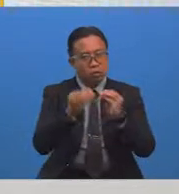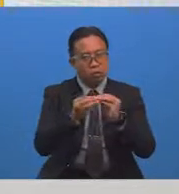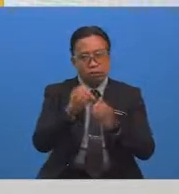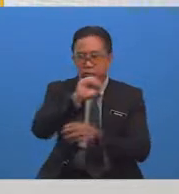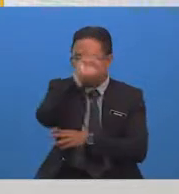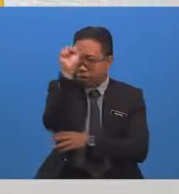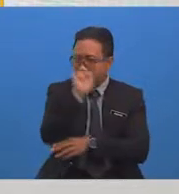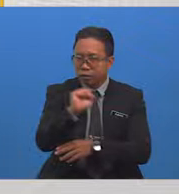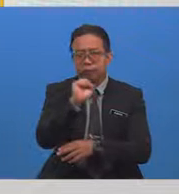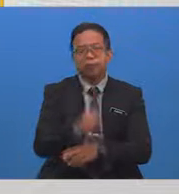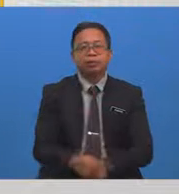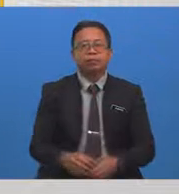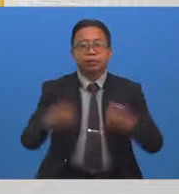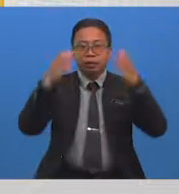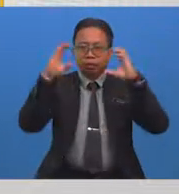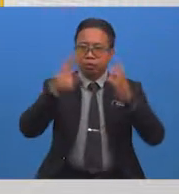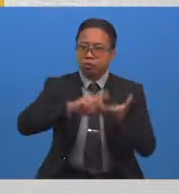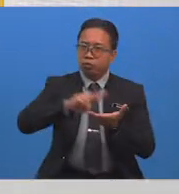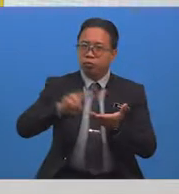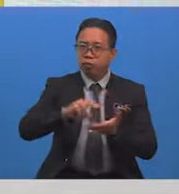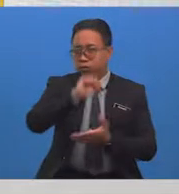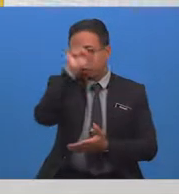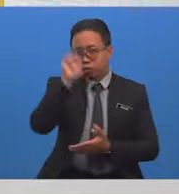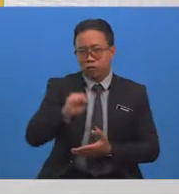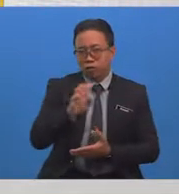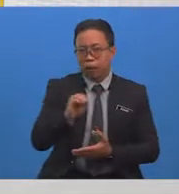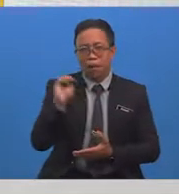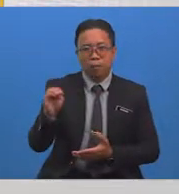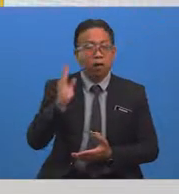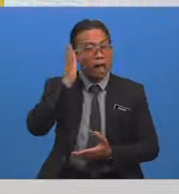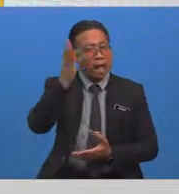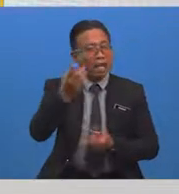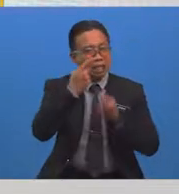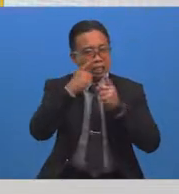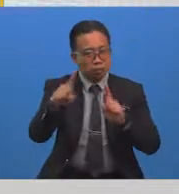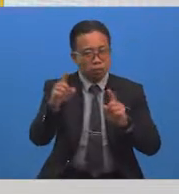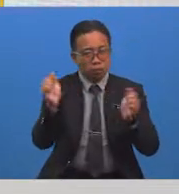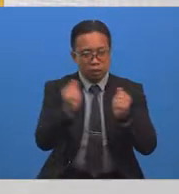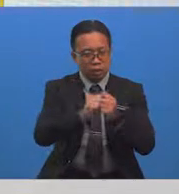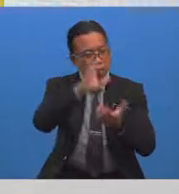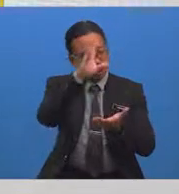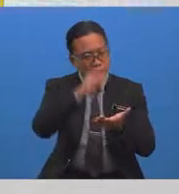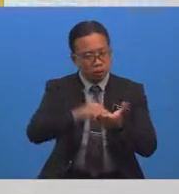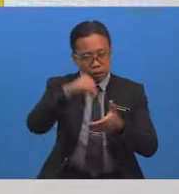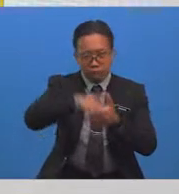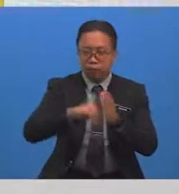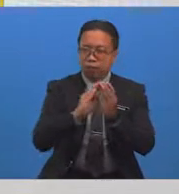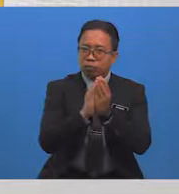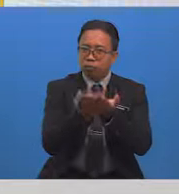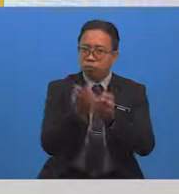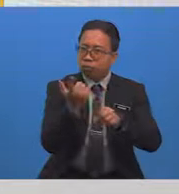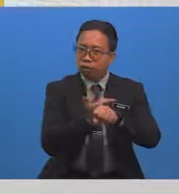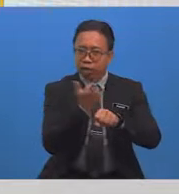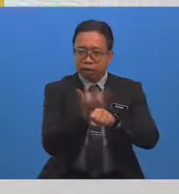soln sebuah akan membaca solan dan murid akan menjawab dengan mencatat dalam buku latihan